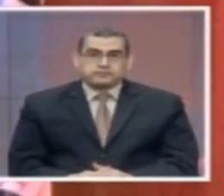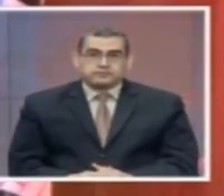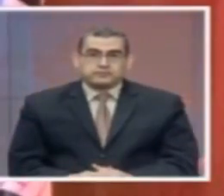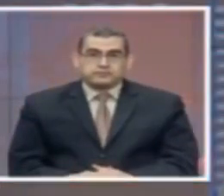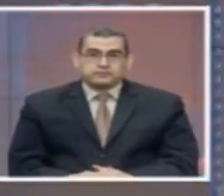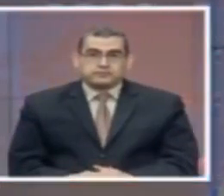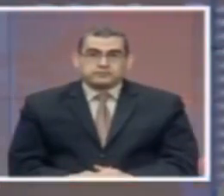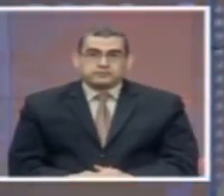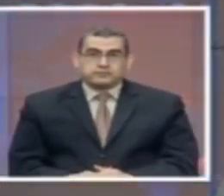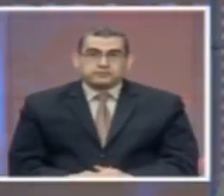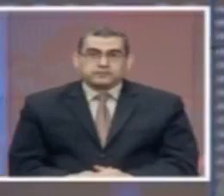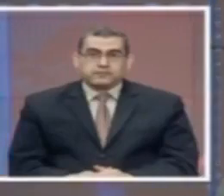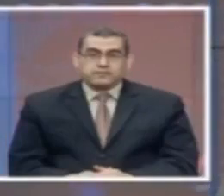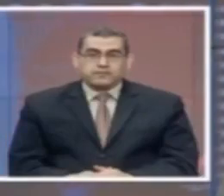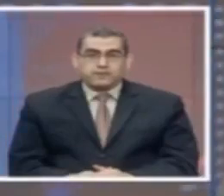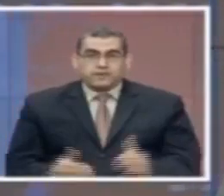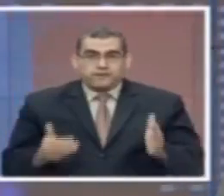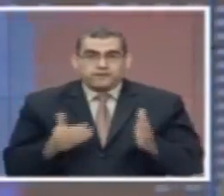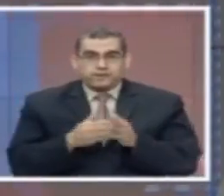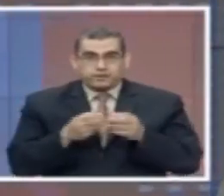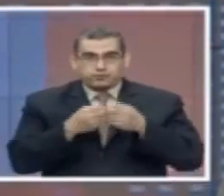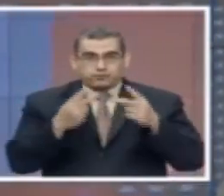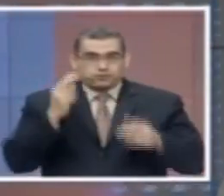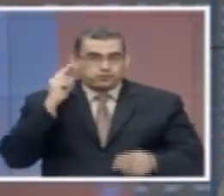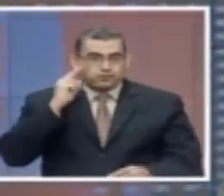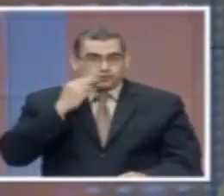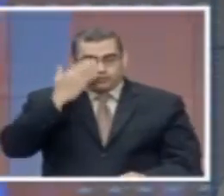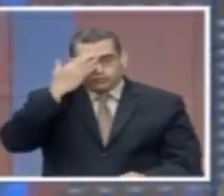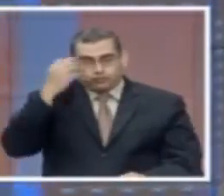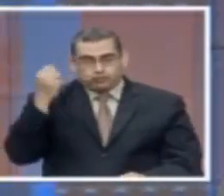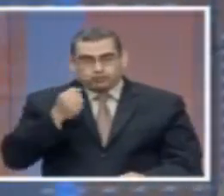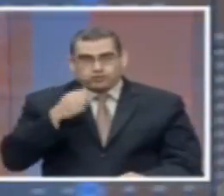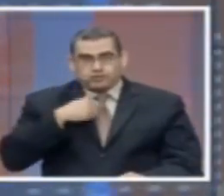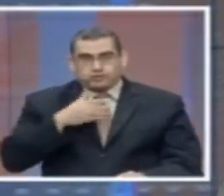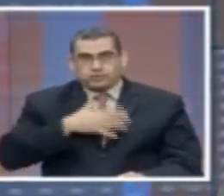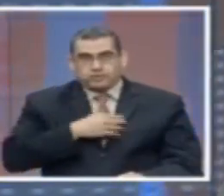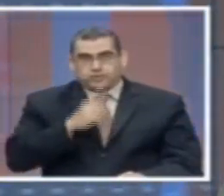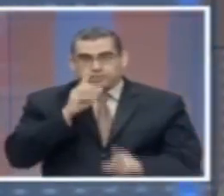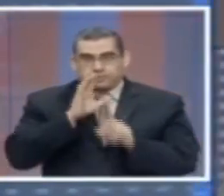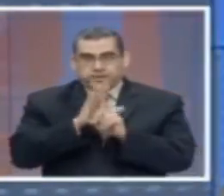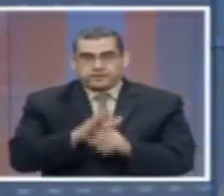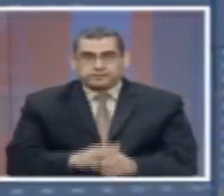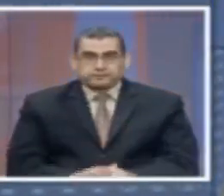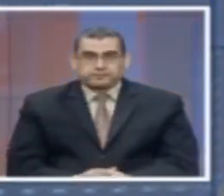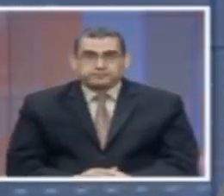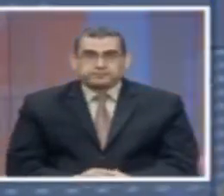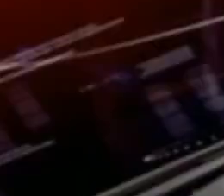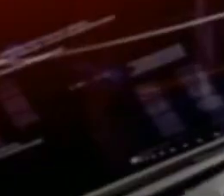انتهى موجز الأنباء، نشكر لحضراتكم طيب المتابعة، إلى اللقاء.